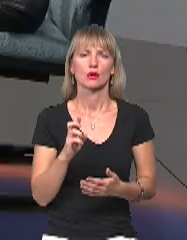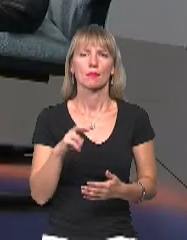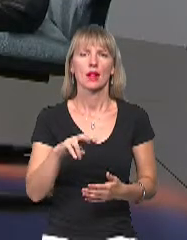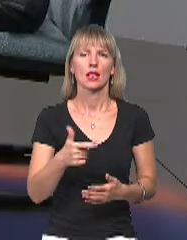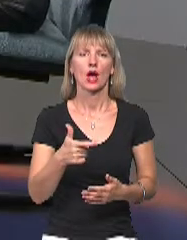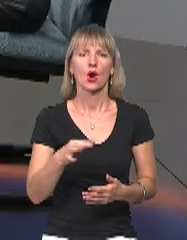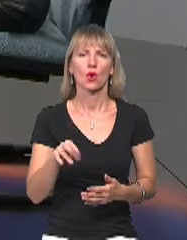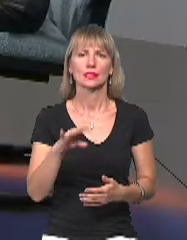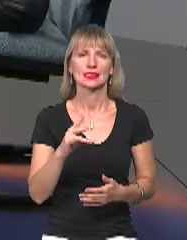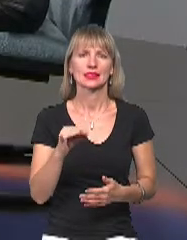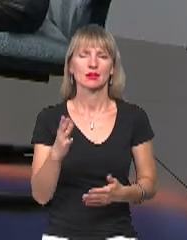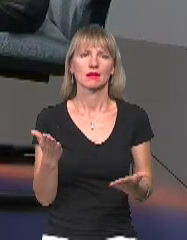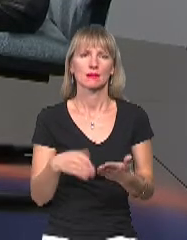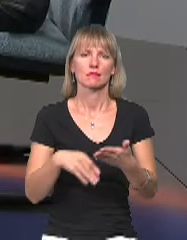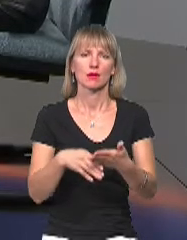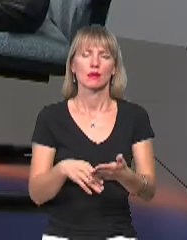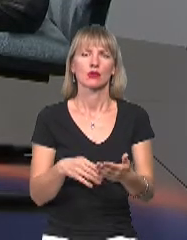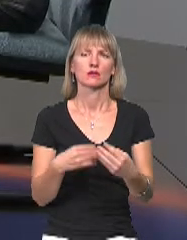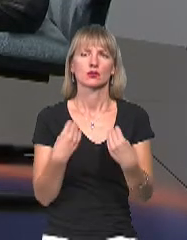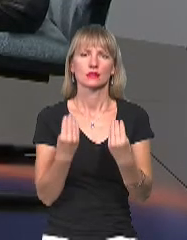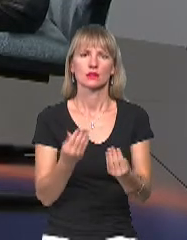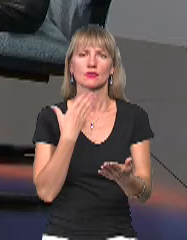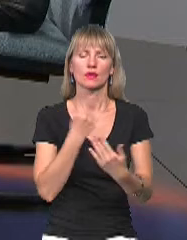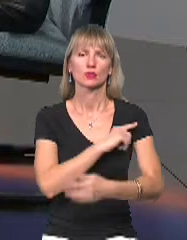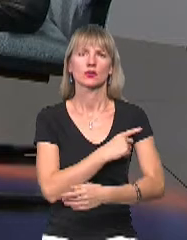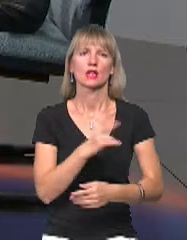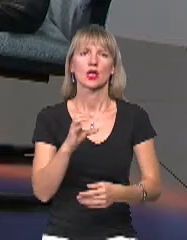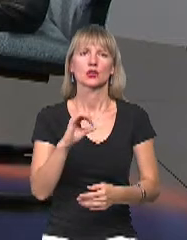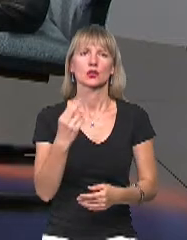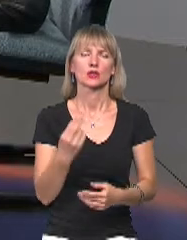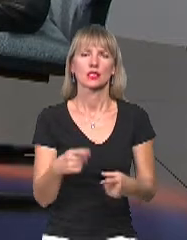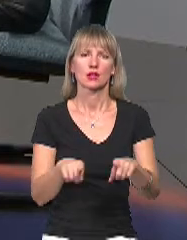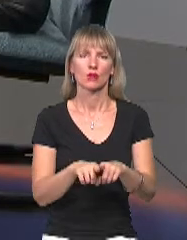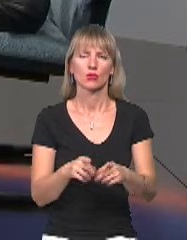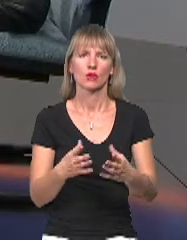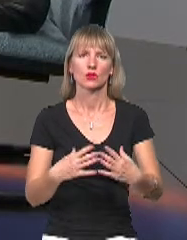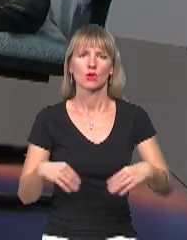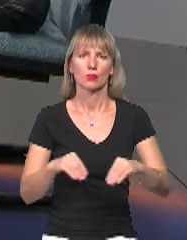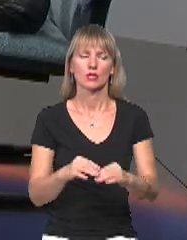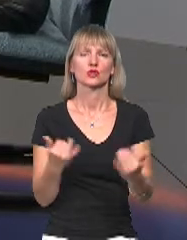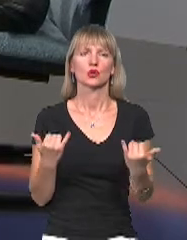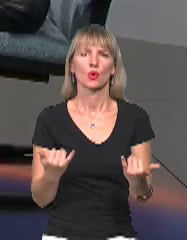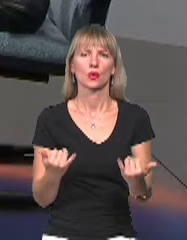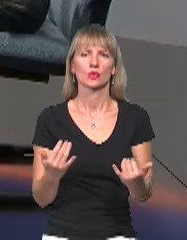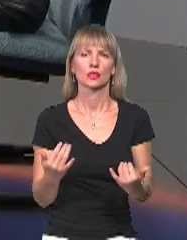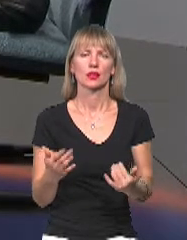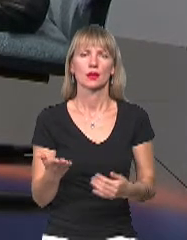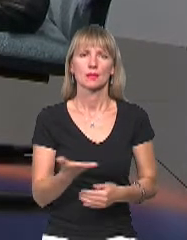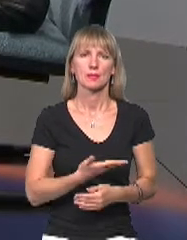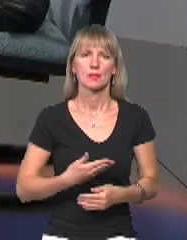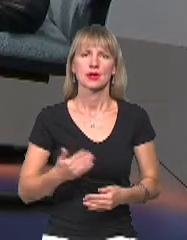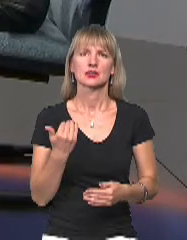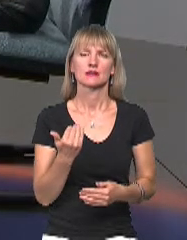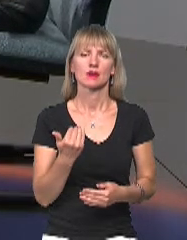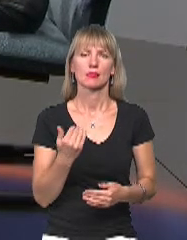є ще благодійники, які також спрямовують свої зусилля на соціалізацію таких родин. І ми сьогодні, буквально сьогодні, до речі, з